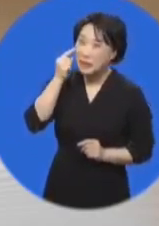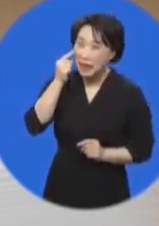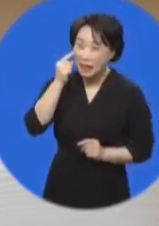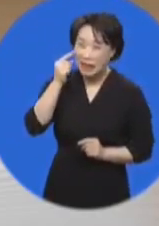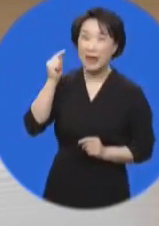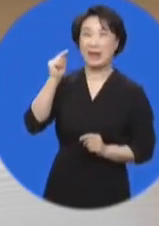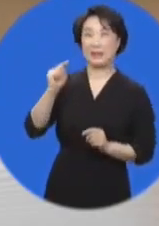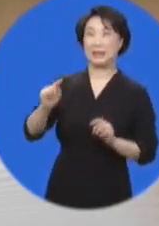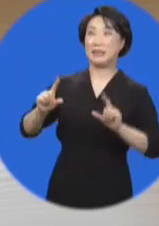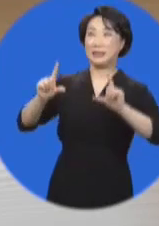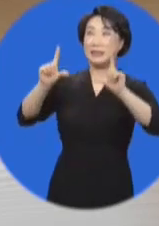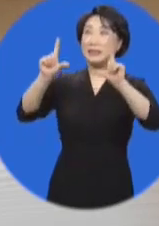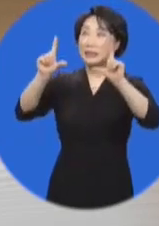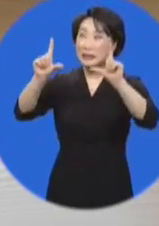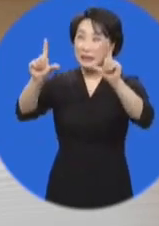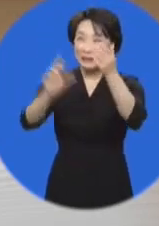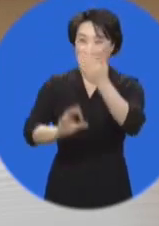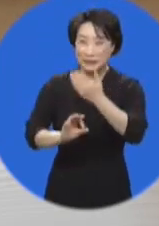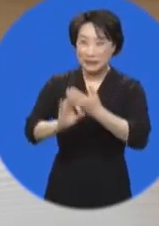만나보자